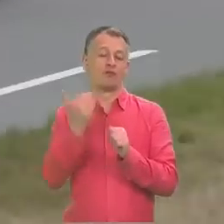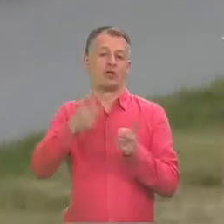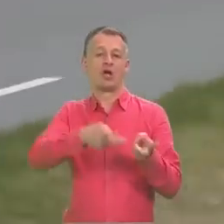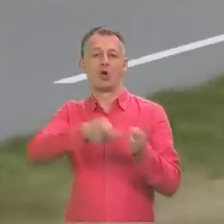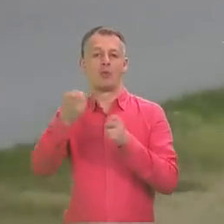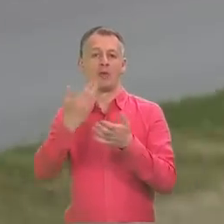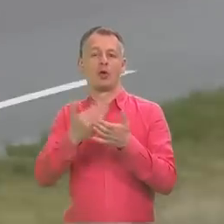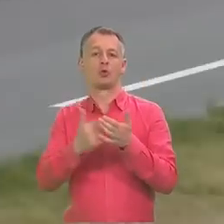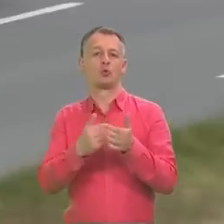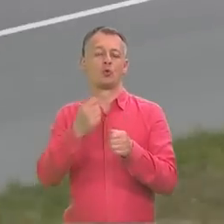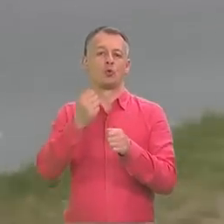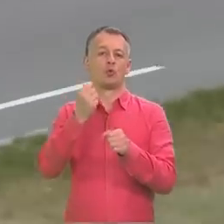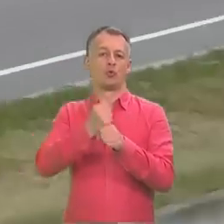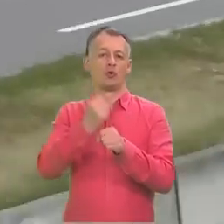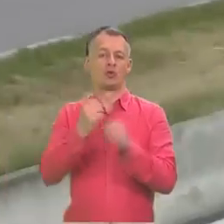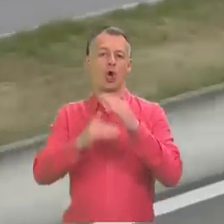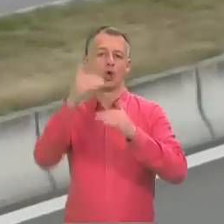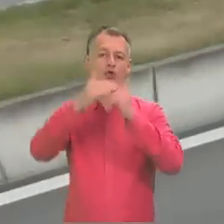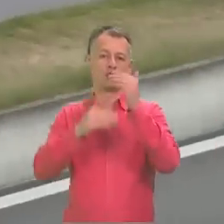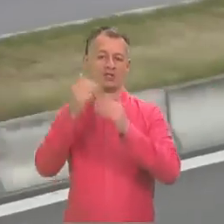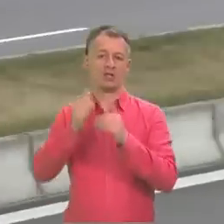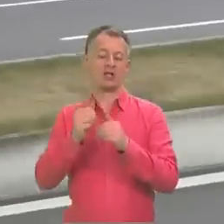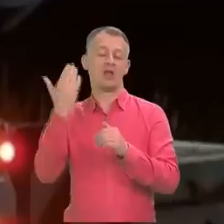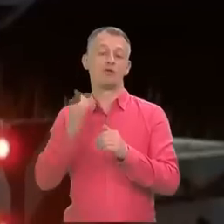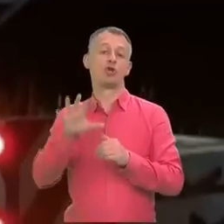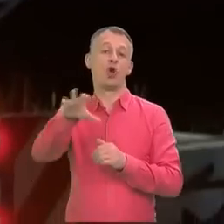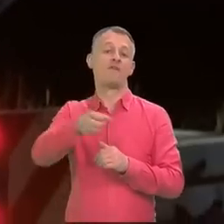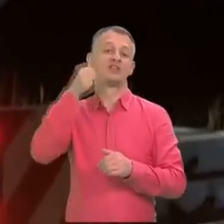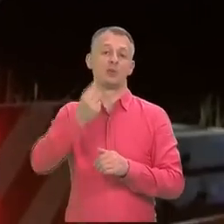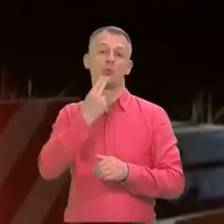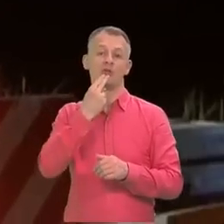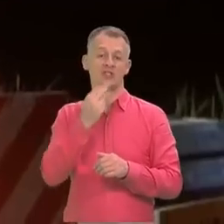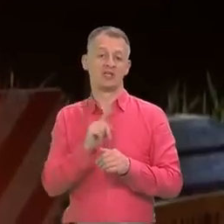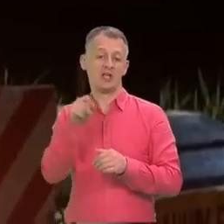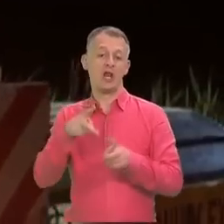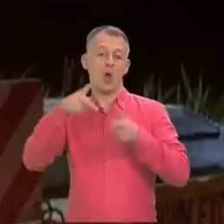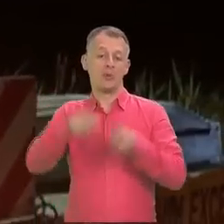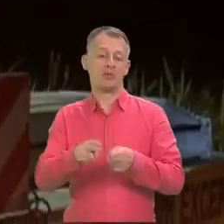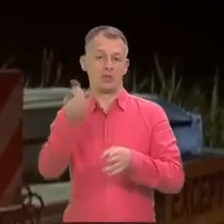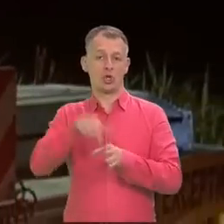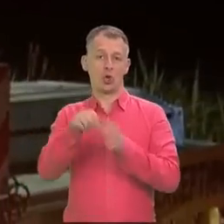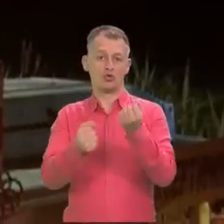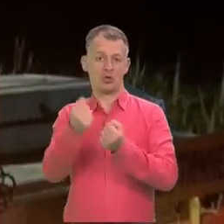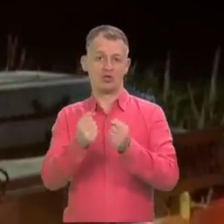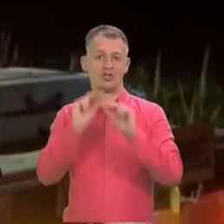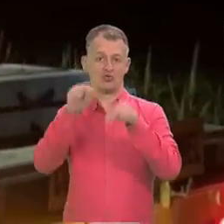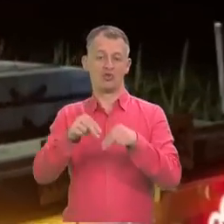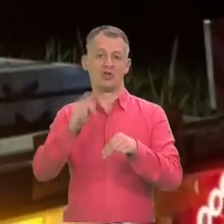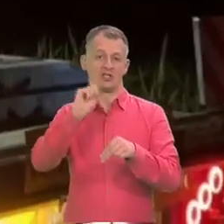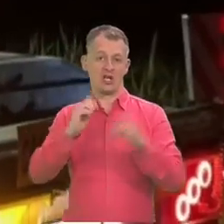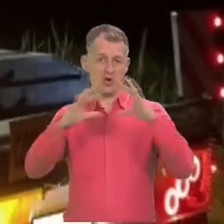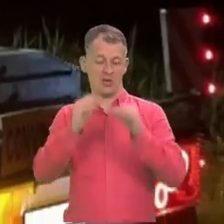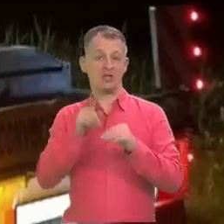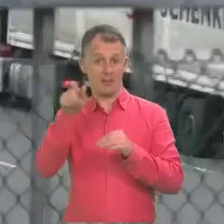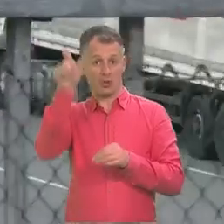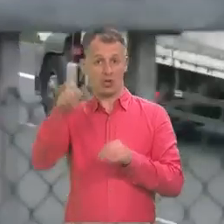recuperat pentru lucrări de infrastructură, dar a fost confiscat de polițiști. Aceștia i-au interzis și șoferului să-și continuă drumul spre țară, așa că românul